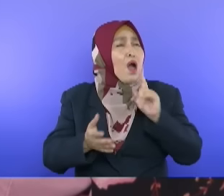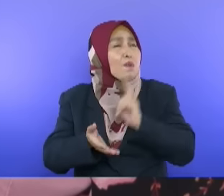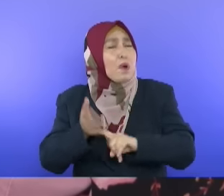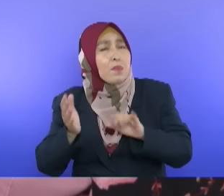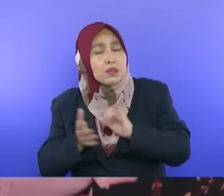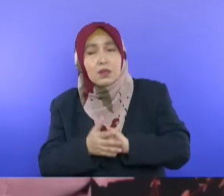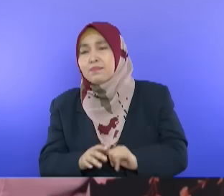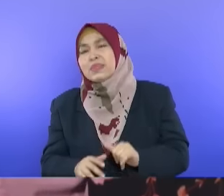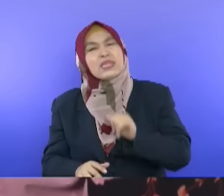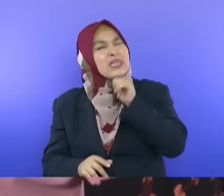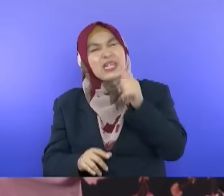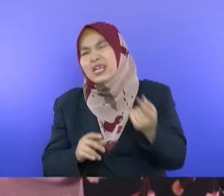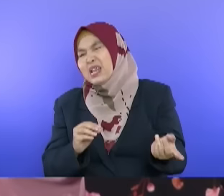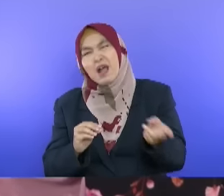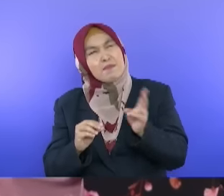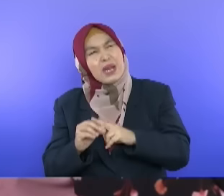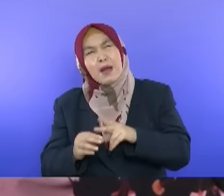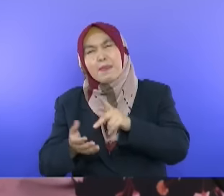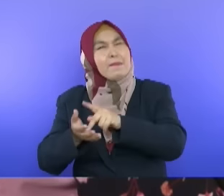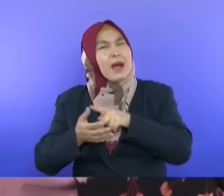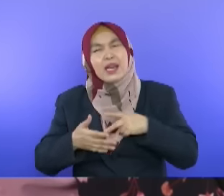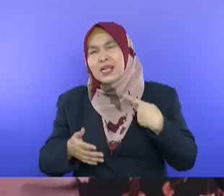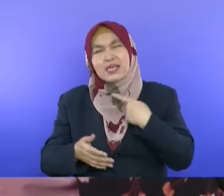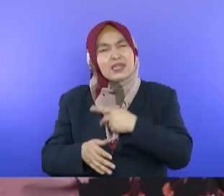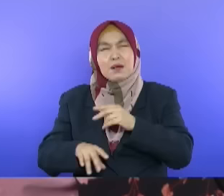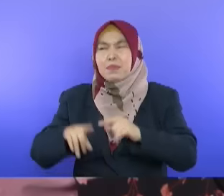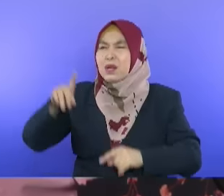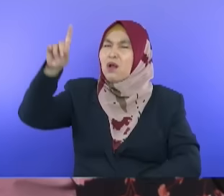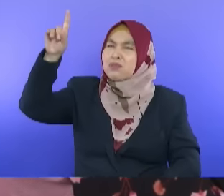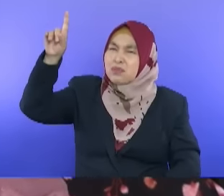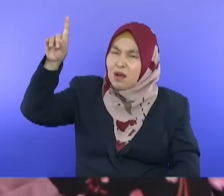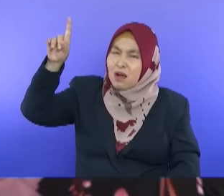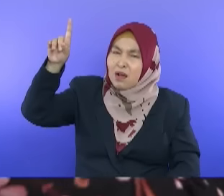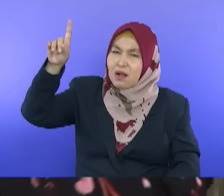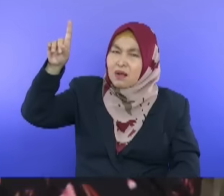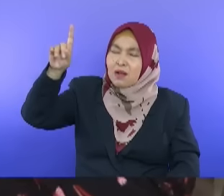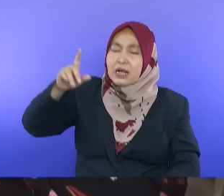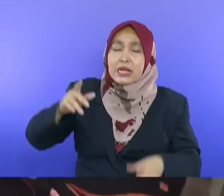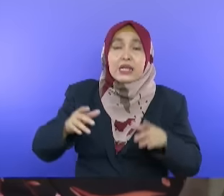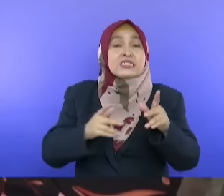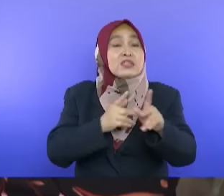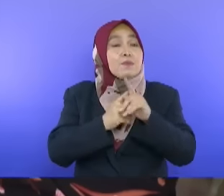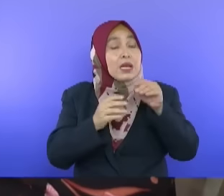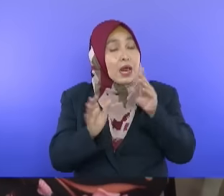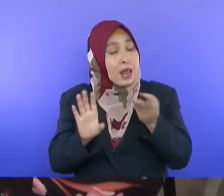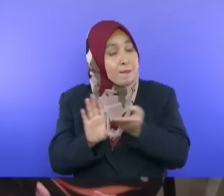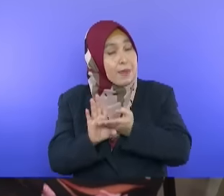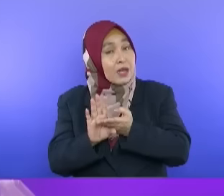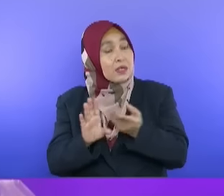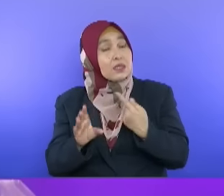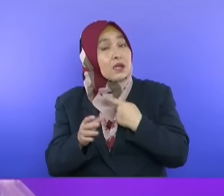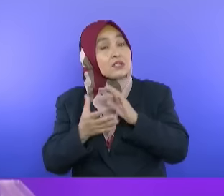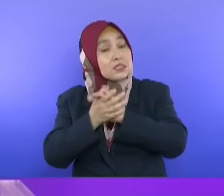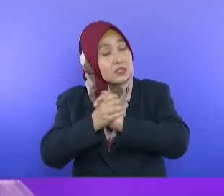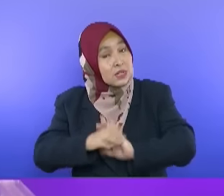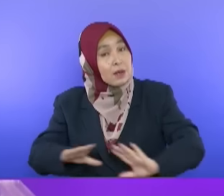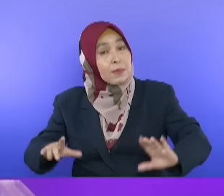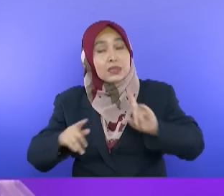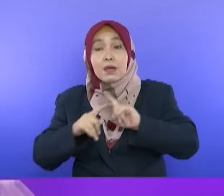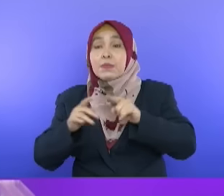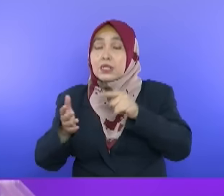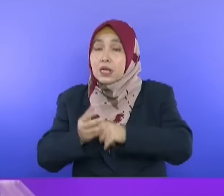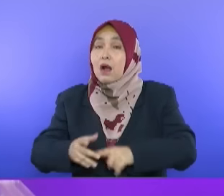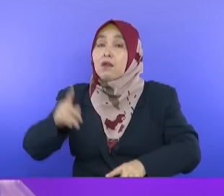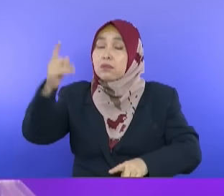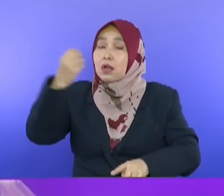tidak menambahkan pahala kita di sisi allah subhanahu wa ta'ala simpan dalam bank kita sudah selamat ya tapi ini